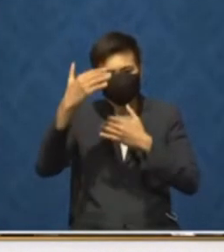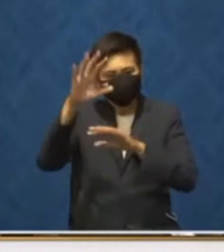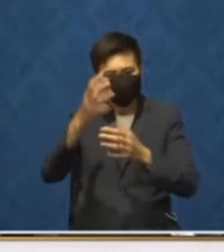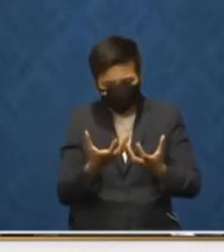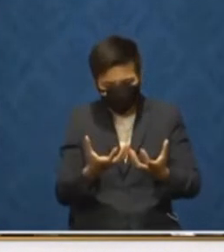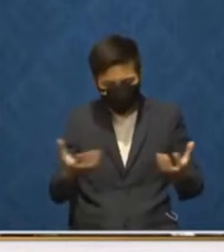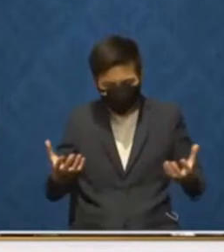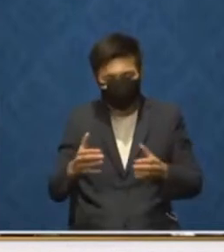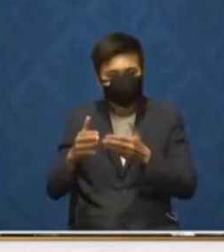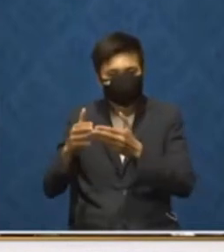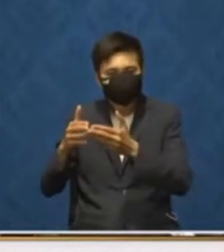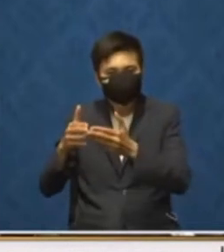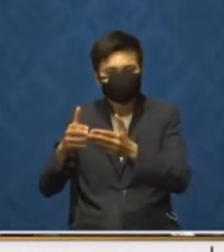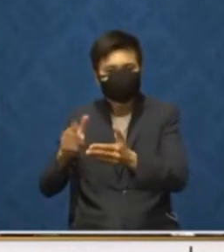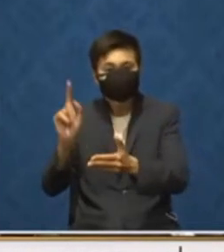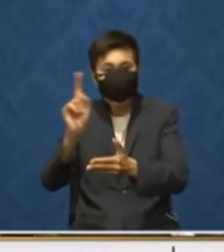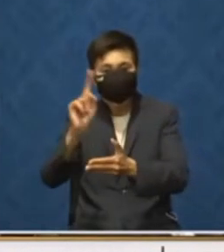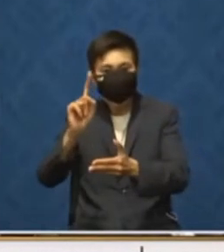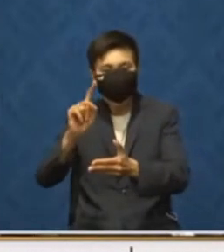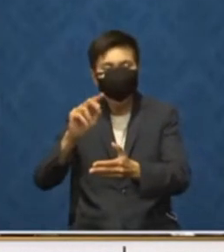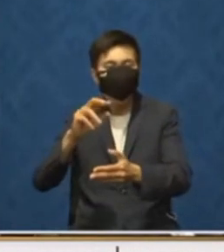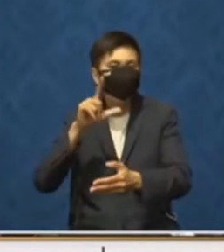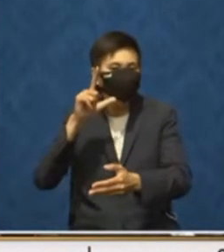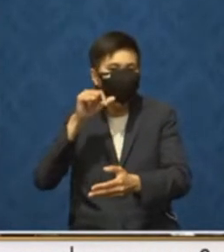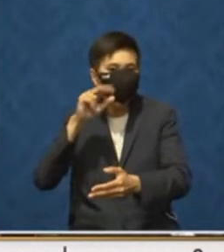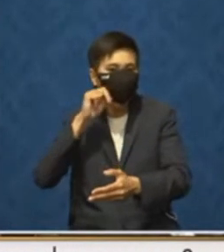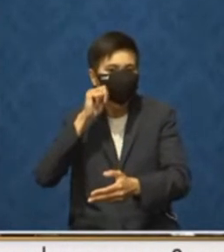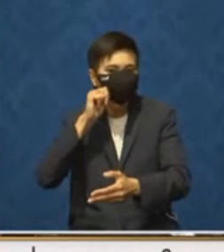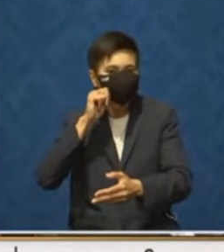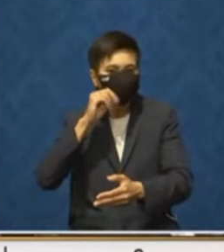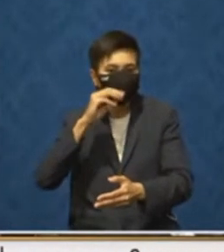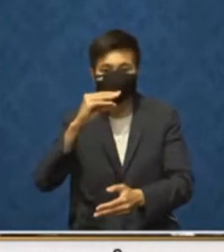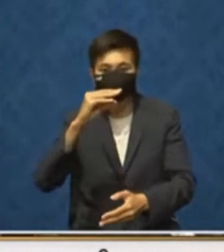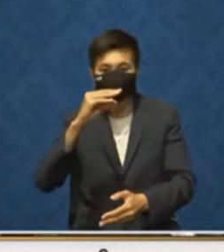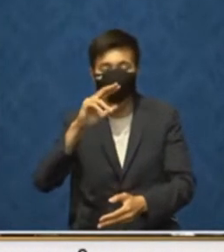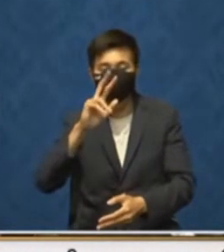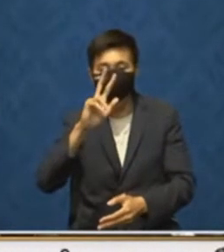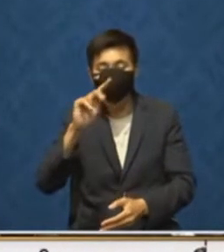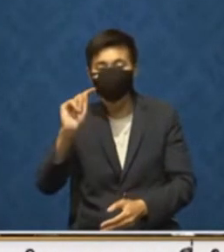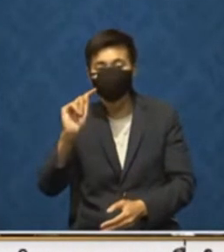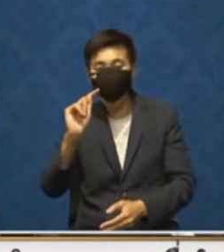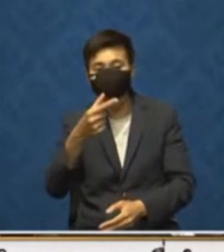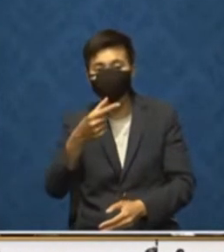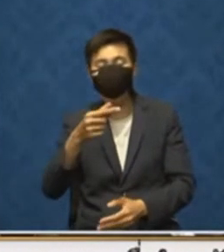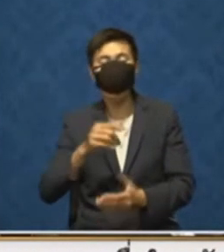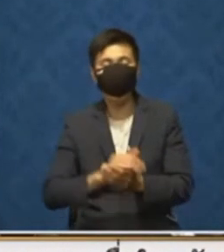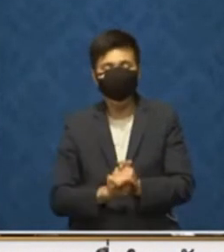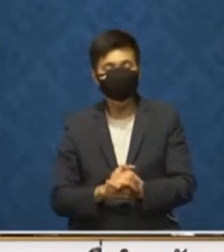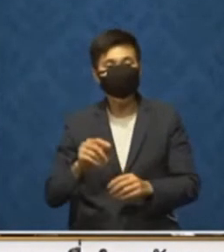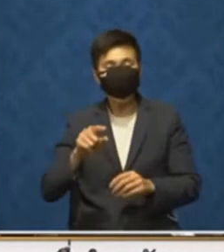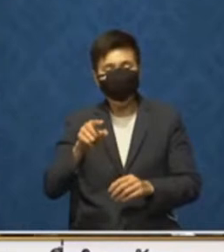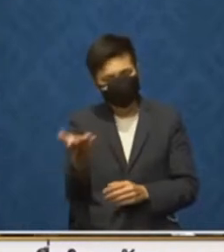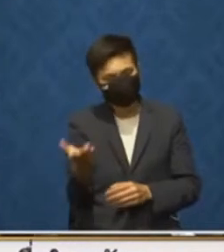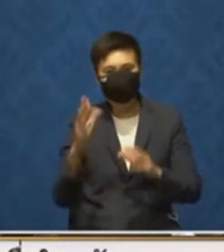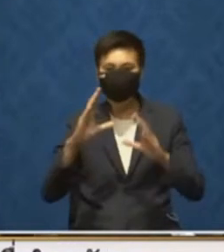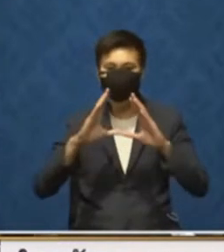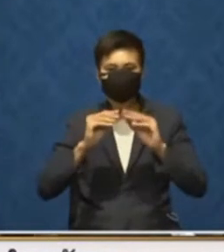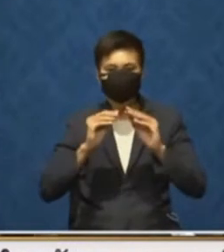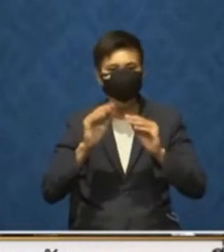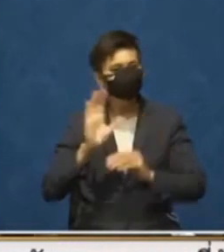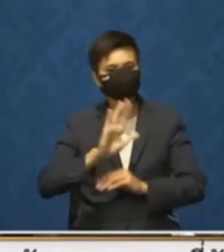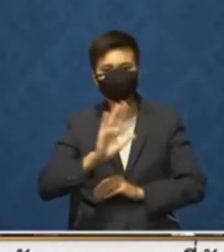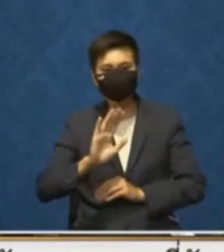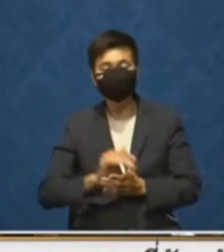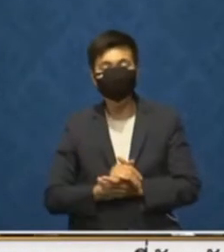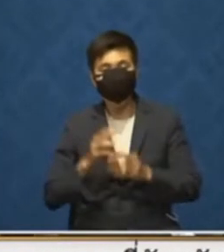มันเป็นประโยชน์เกิดประโยชน์ต่อประเทศอย่างยิ่งแต่ตัวท่านไม่ดำเนินการไม่ดำเนินไม่ร่วมประชุมตัวท่านนายกเองในเวลาประชุมลุ่ม